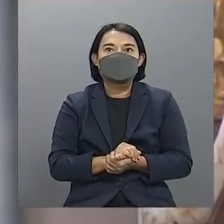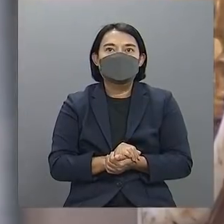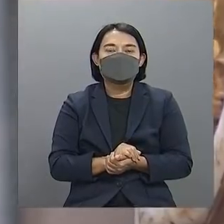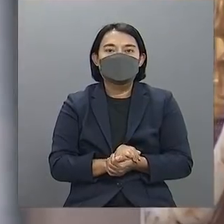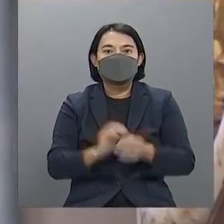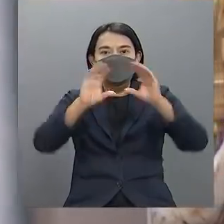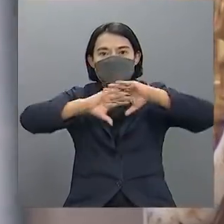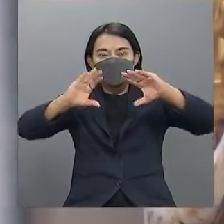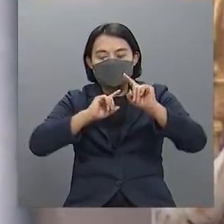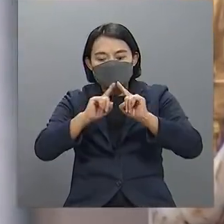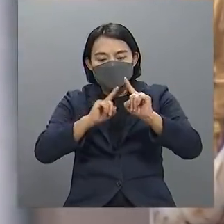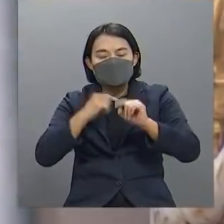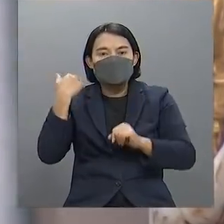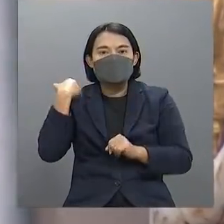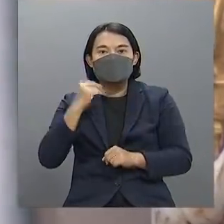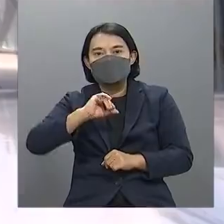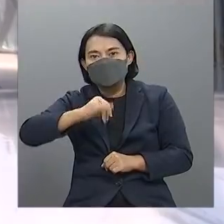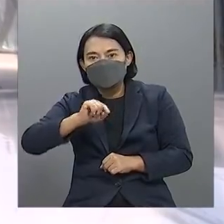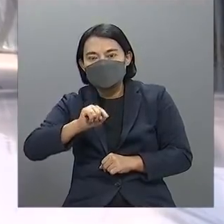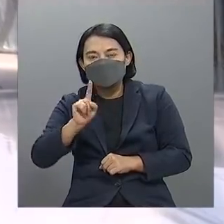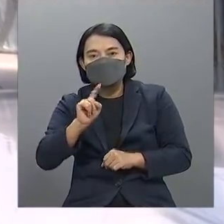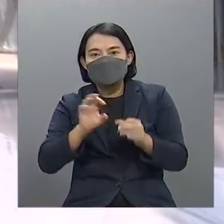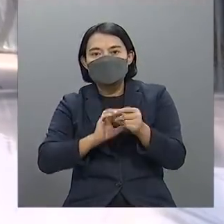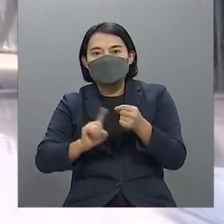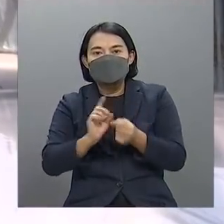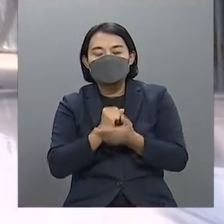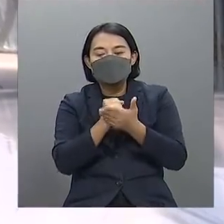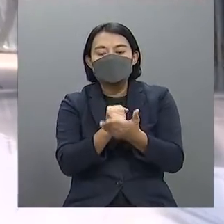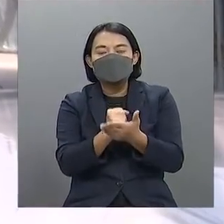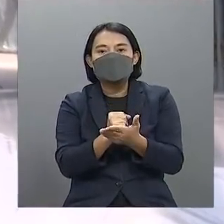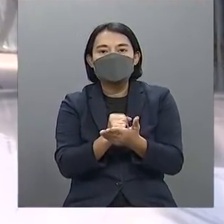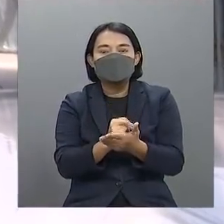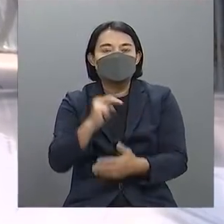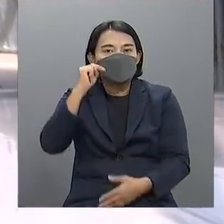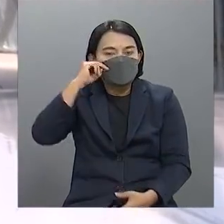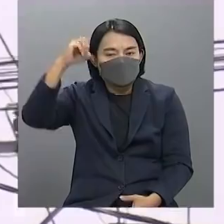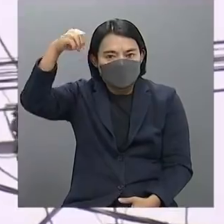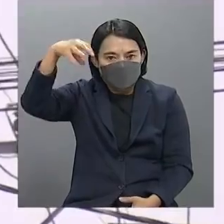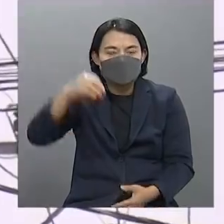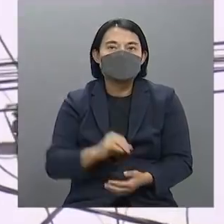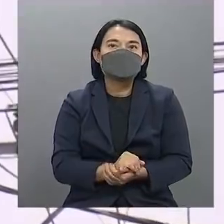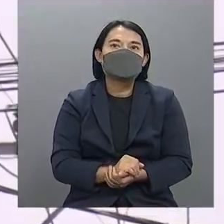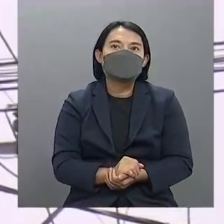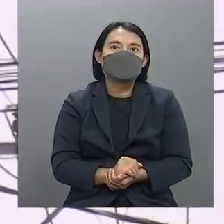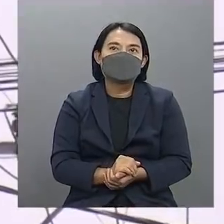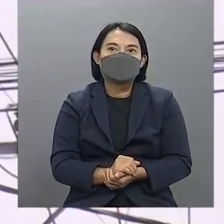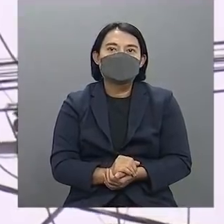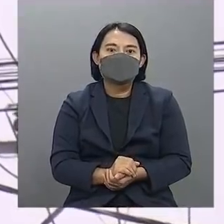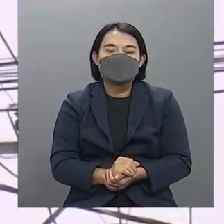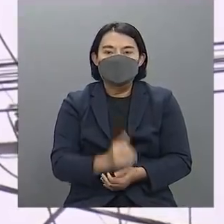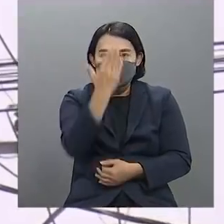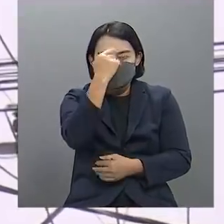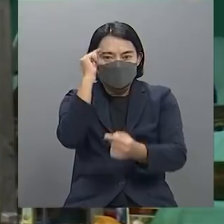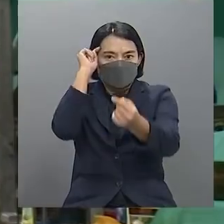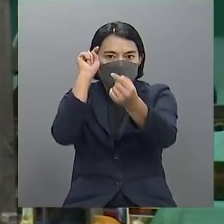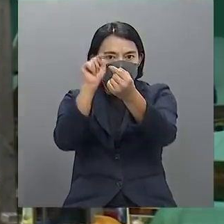ๆออกมาว่าอาจจะมีขึ้นก็คือการช่วยเหลือค่าน้ำค่าไฟค่ะแต่ไม่ใช่การปูพรมเพราะมุ่งเป้าไปที่กลุ่มเปราะบ